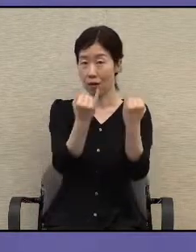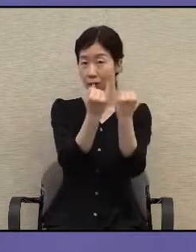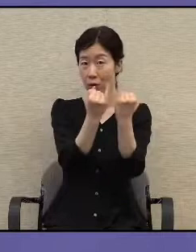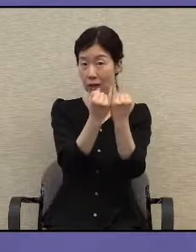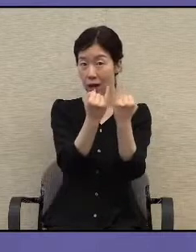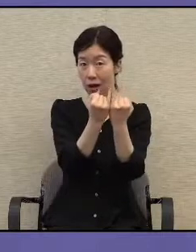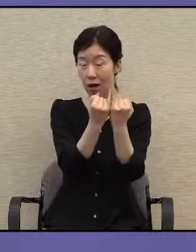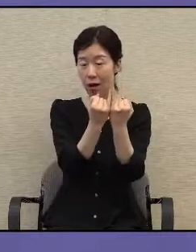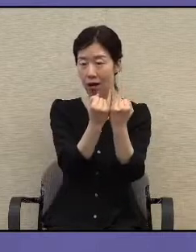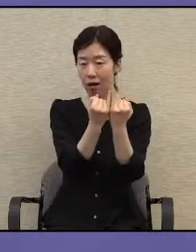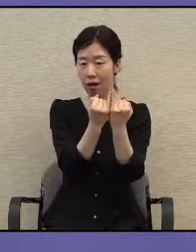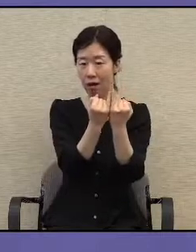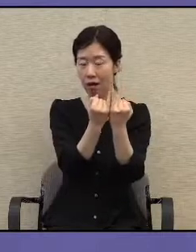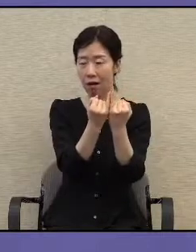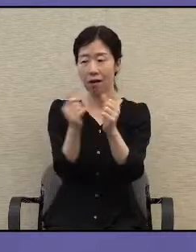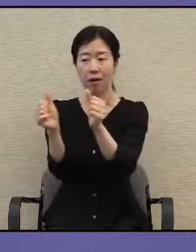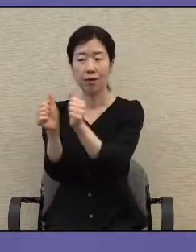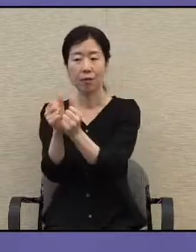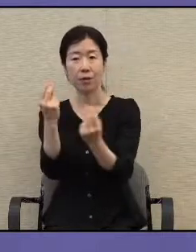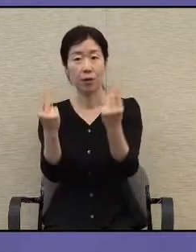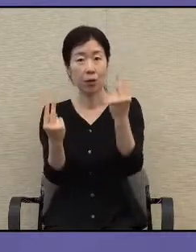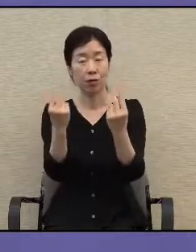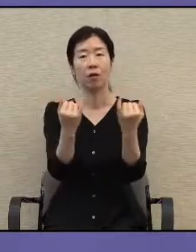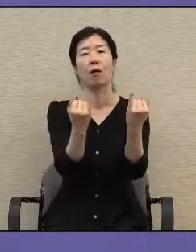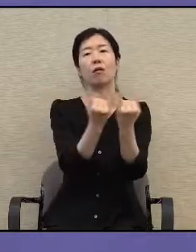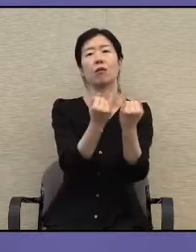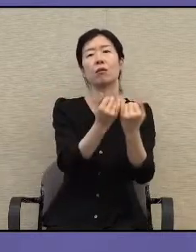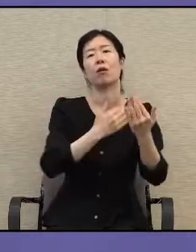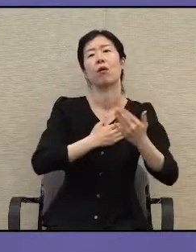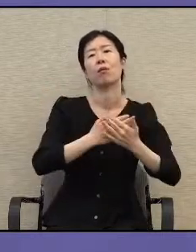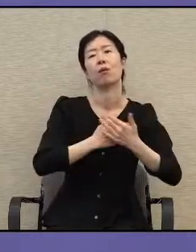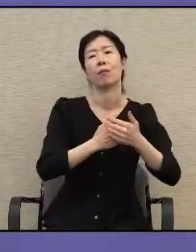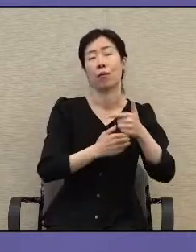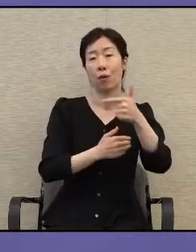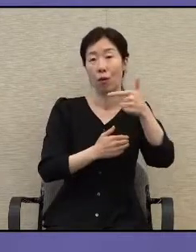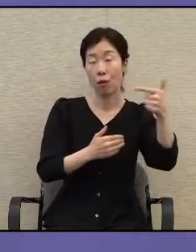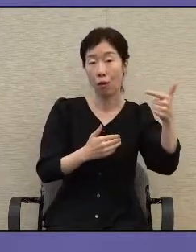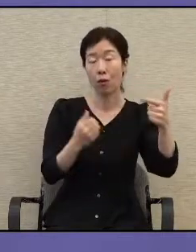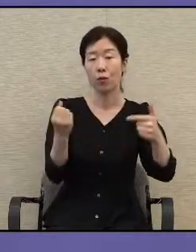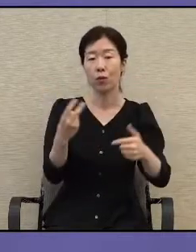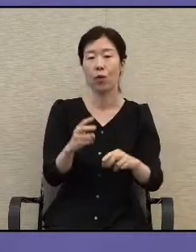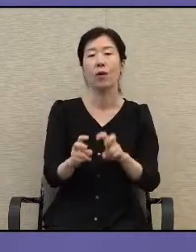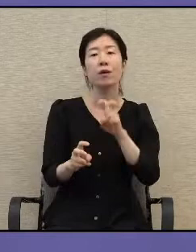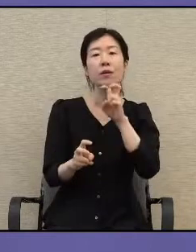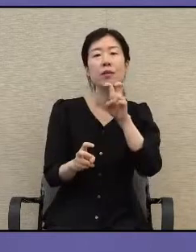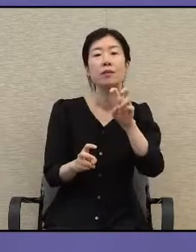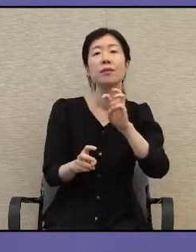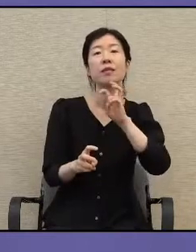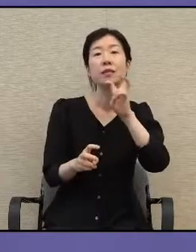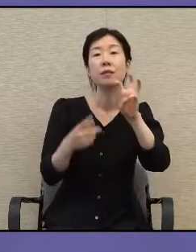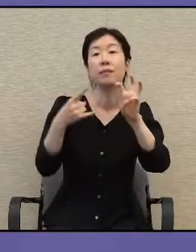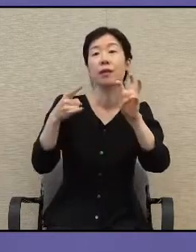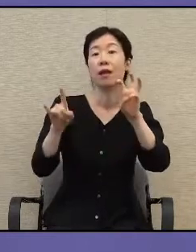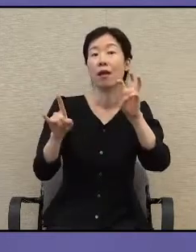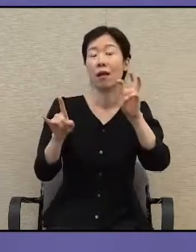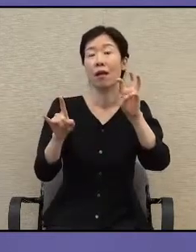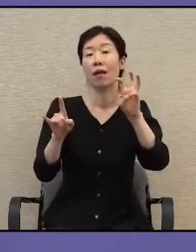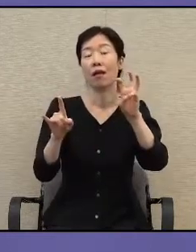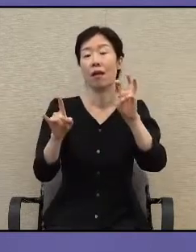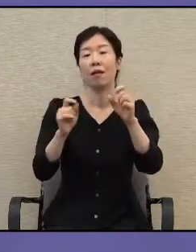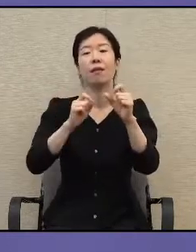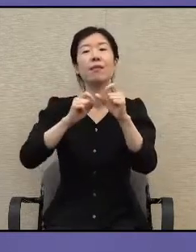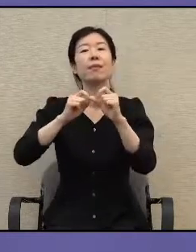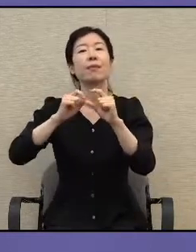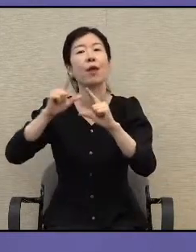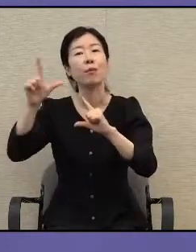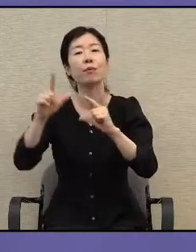여성들의 불안이 굉장히 수준이 높은 것을 볼 수 있고 30대나 20대나 60대 최근에 높아진 경우에도 주로 여성들의